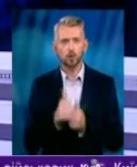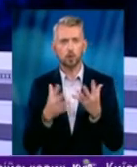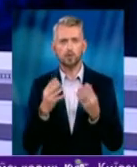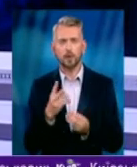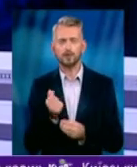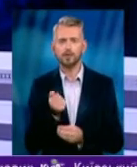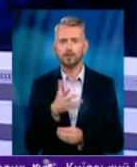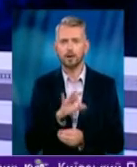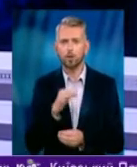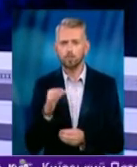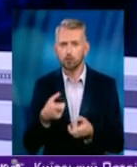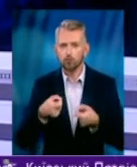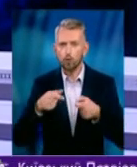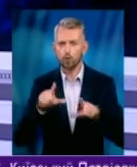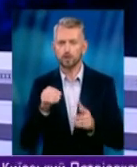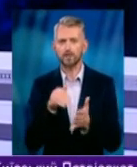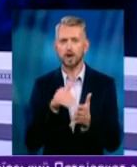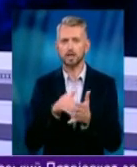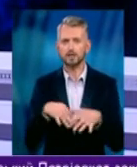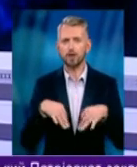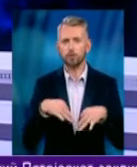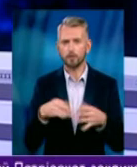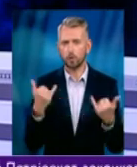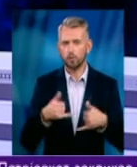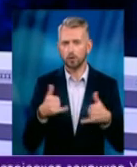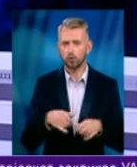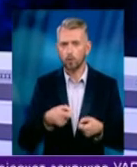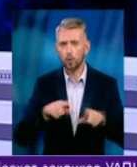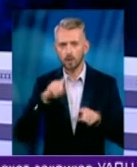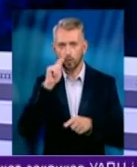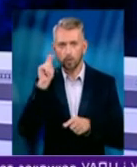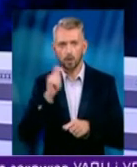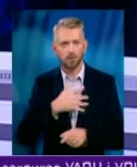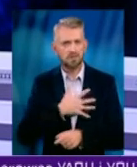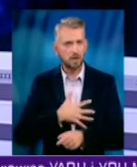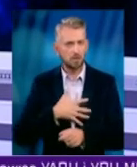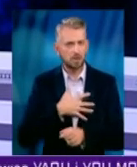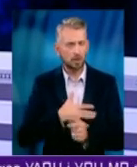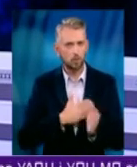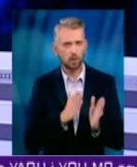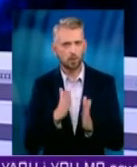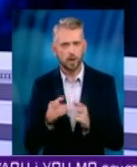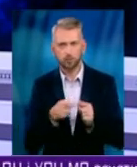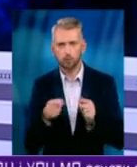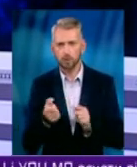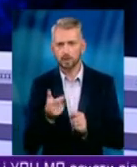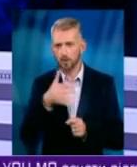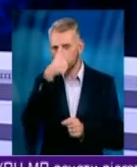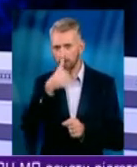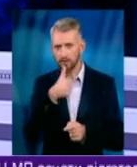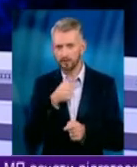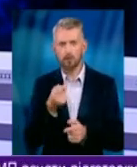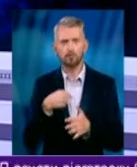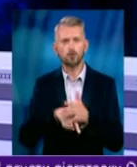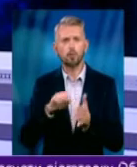Щодня на кілька копійок дорожче. Вартість автомобільного пального росте в Україні із неприємною регулярністю протягом кількох місяців.